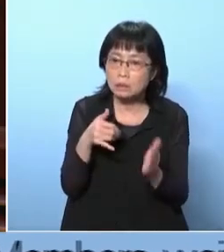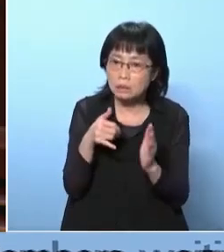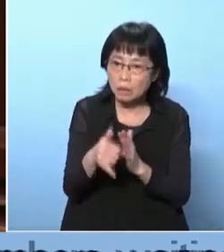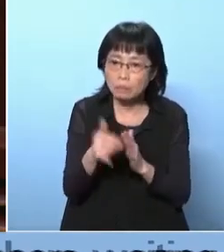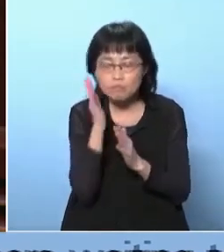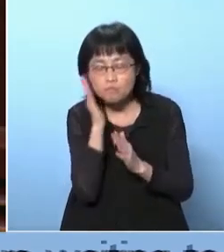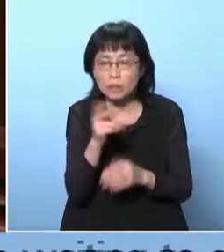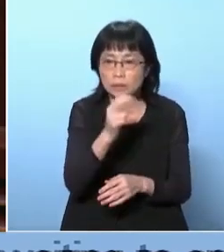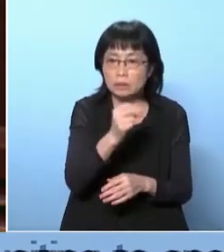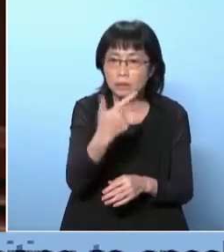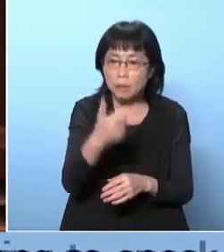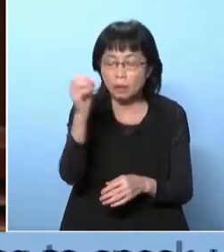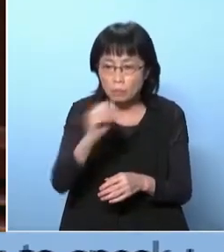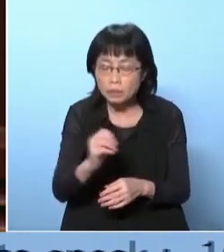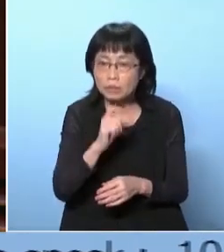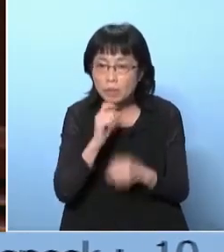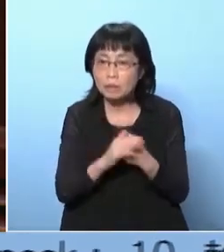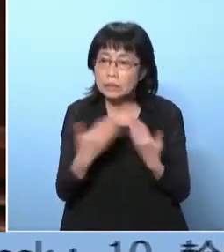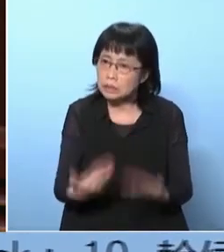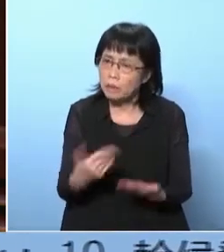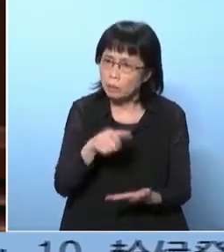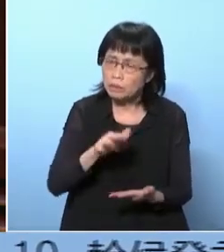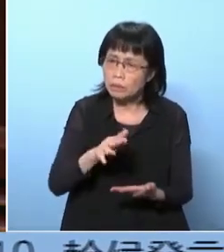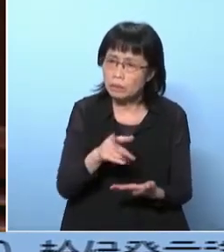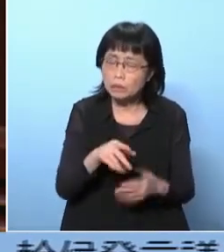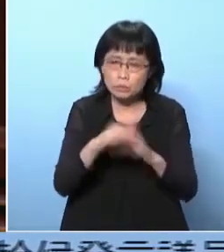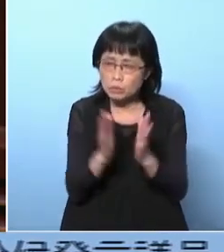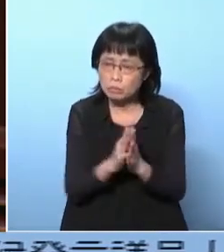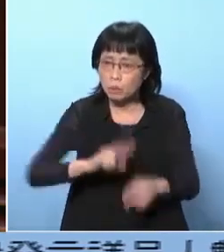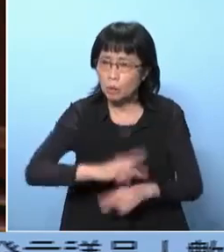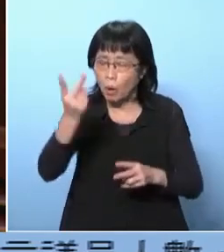改建這些度假屋拿來給市民或者旅客享